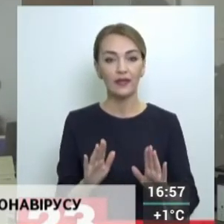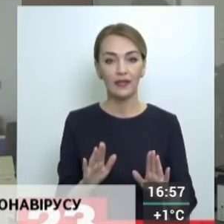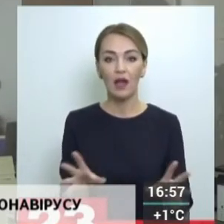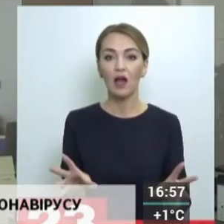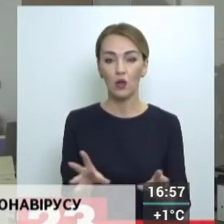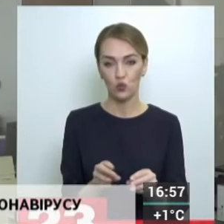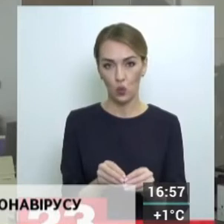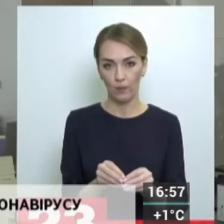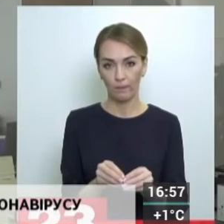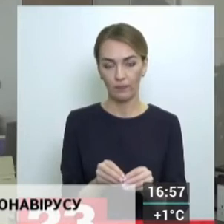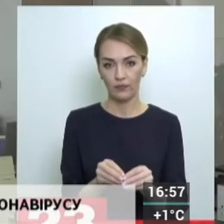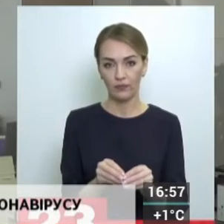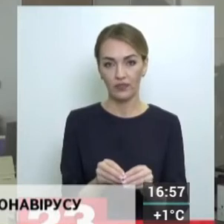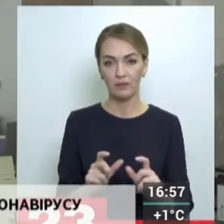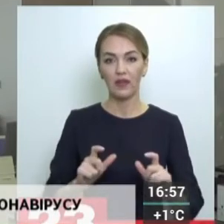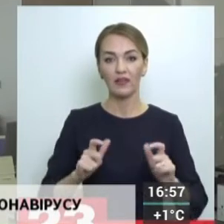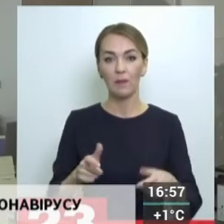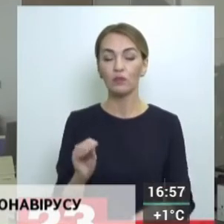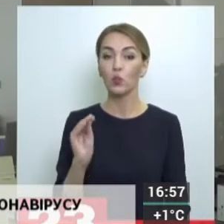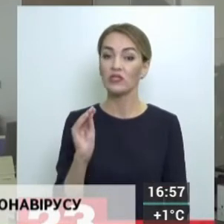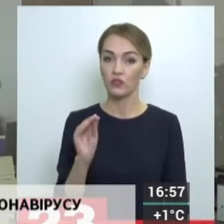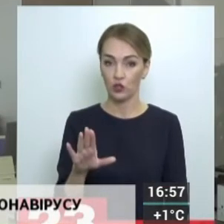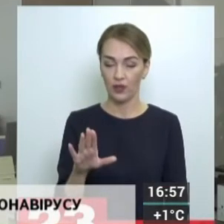разом з пред'явленим посвідченням,